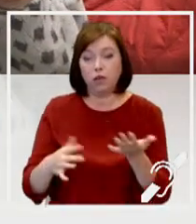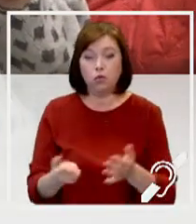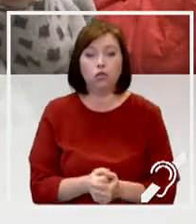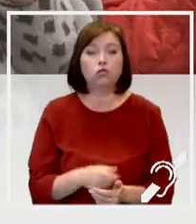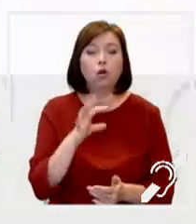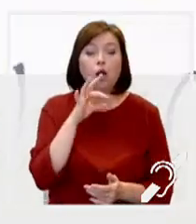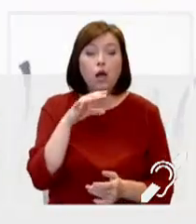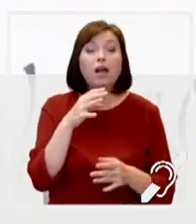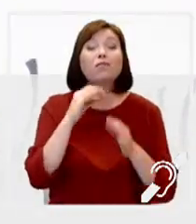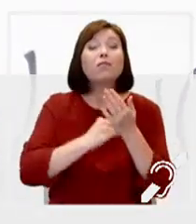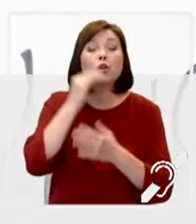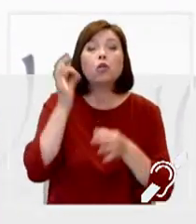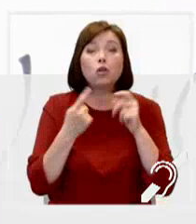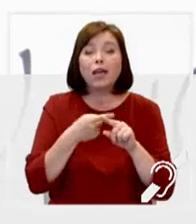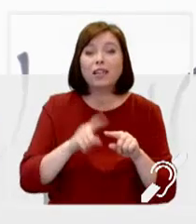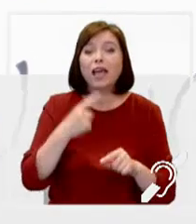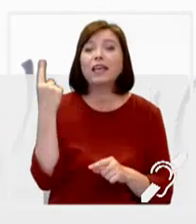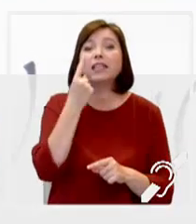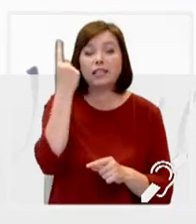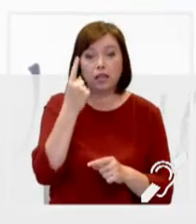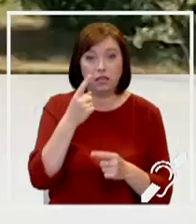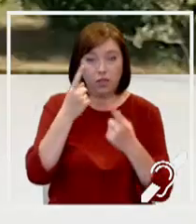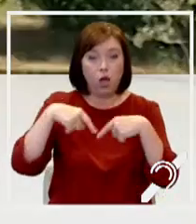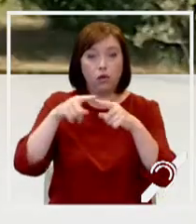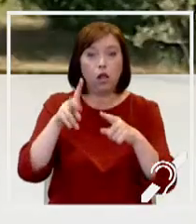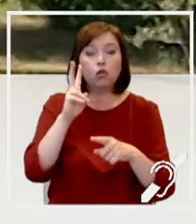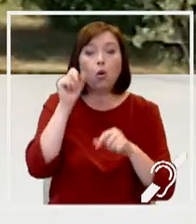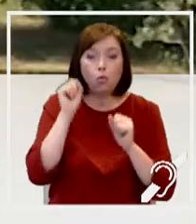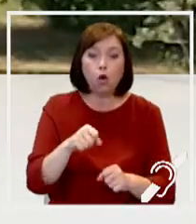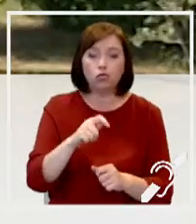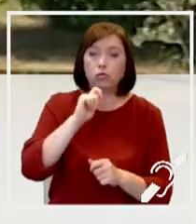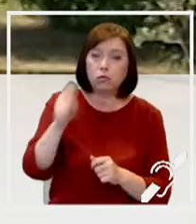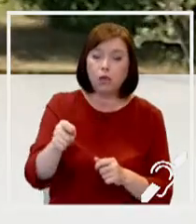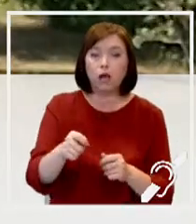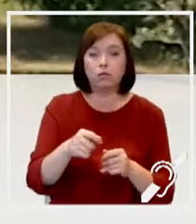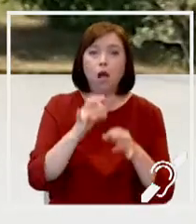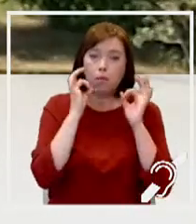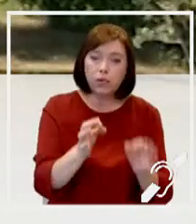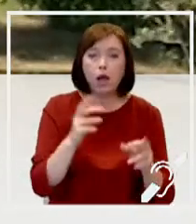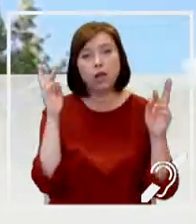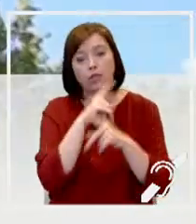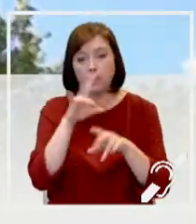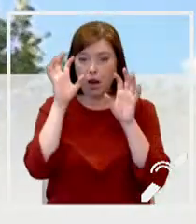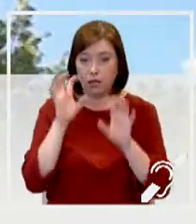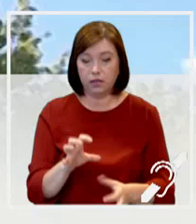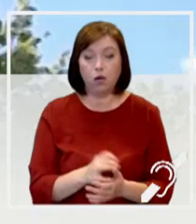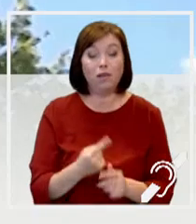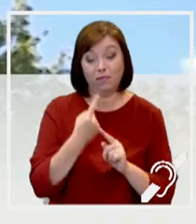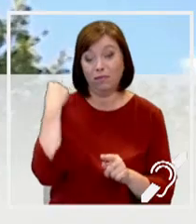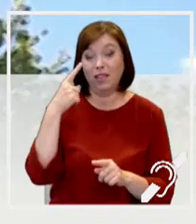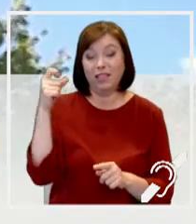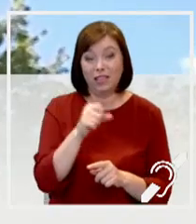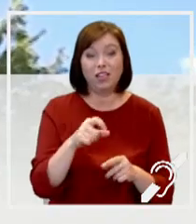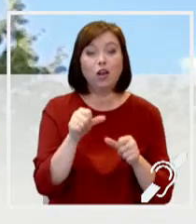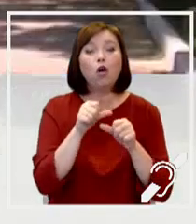ea, Curtea Constituțională, este unica autoritate de a declara neconstituțional sau constituțional un act normativ. În urmă cu o săptămână,